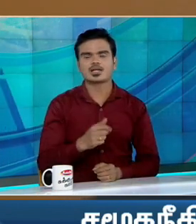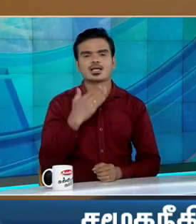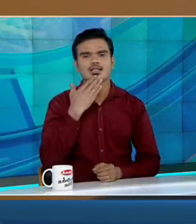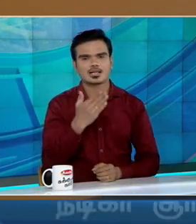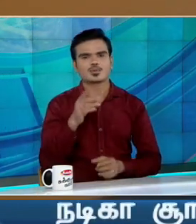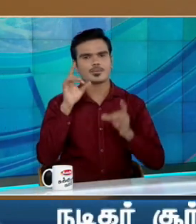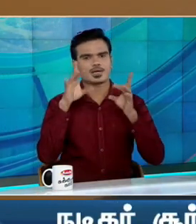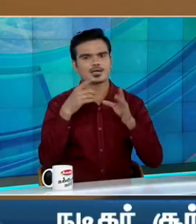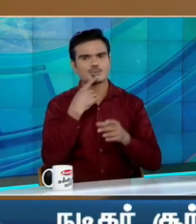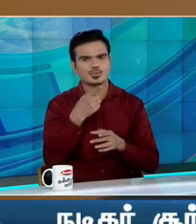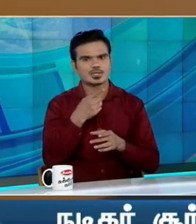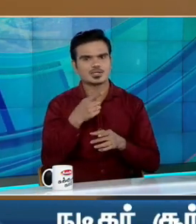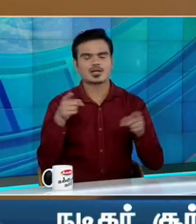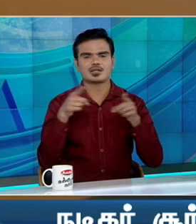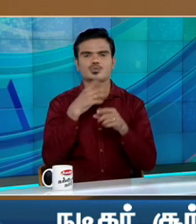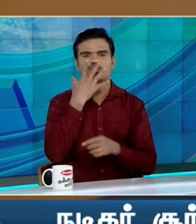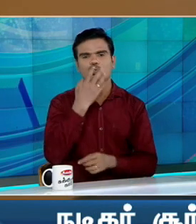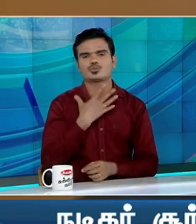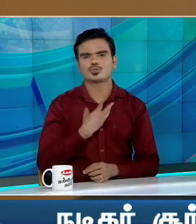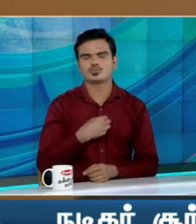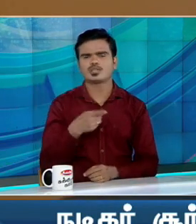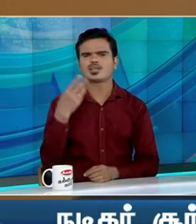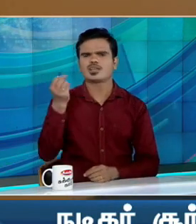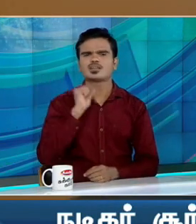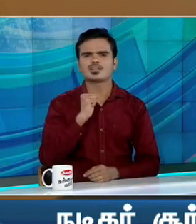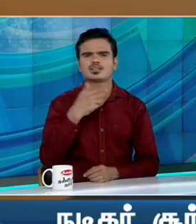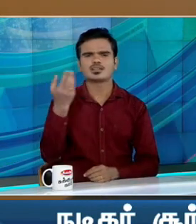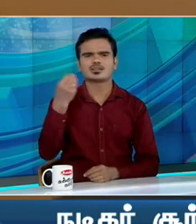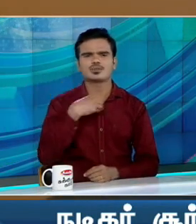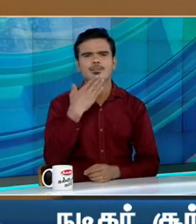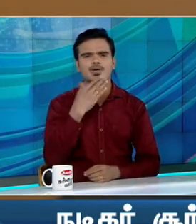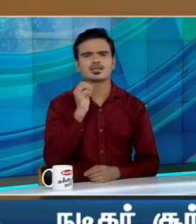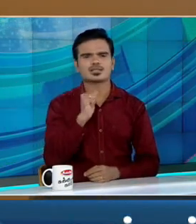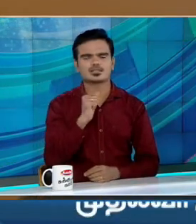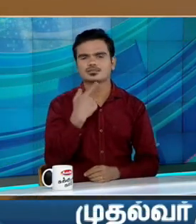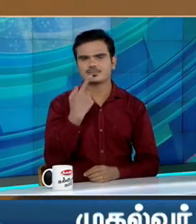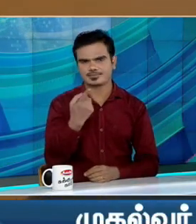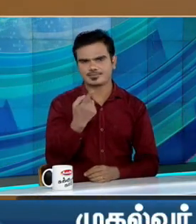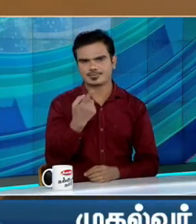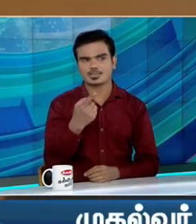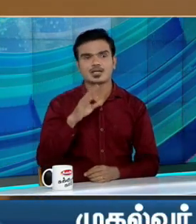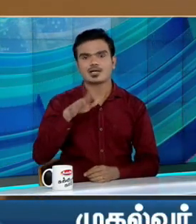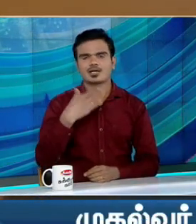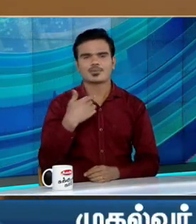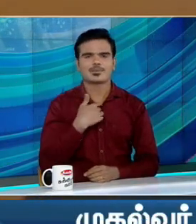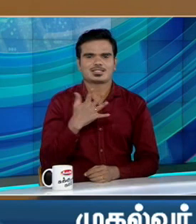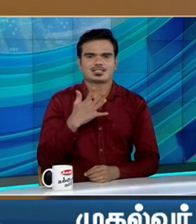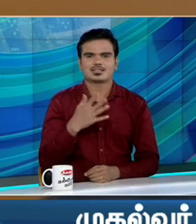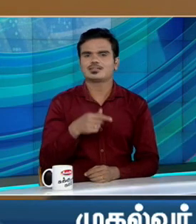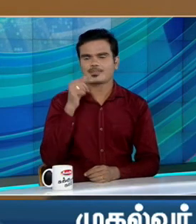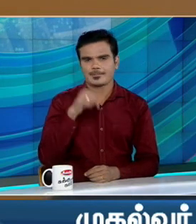நன்றியோ பாராட்டோ சொன்னால் நிச்சயமாக அவர் கோவிச்சுப்பார். ஃபோன் பண்ணி என்ன இதுக்கெல்லாம் அவர் பாராட்டு அப்படிம்பாரு. எந்த மனசு கேட்காம